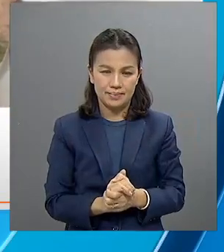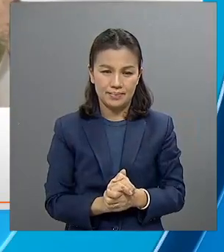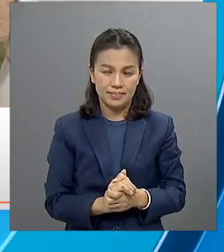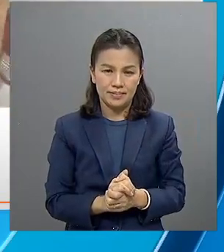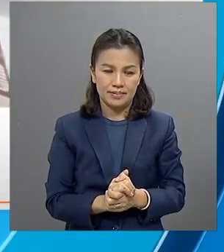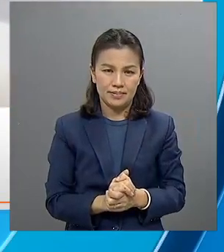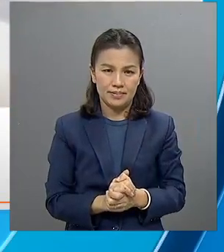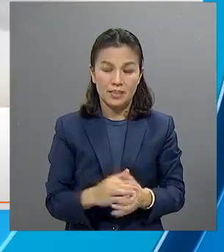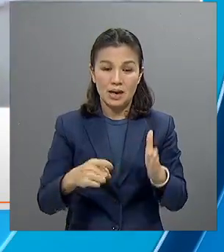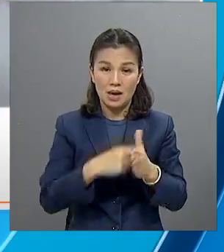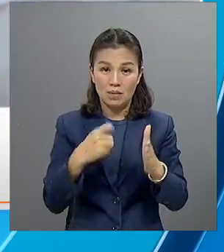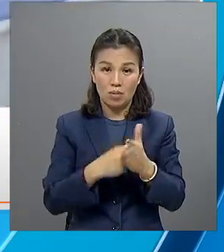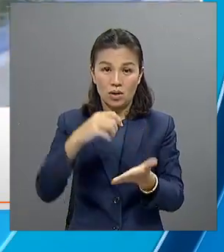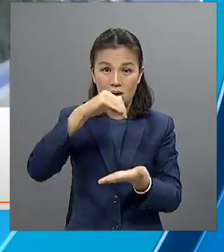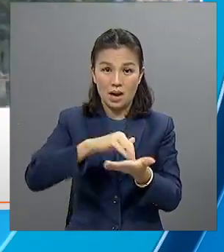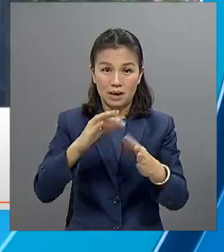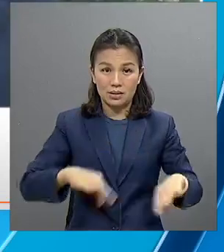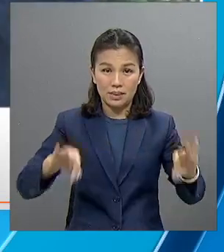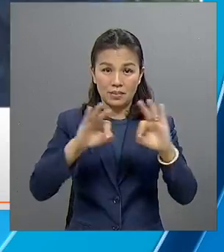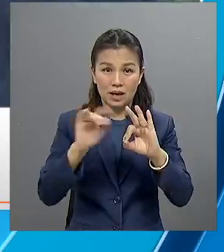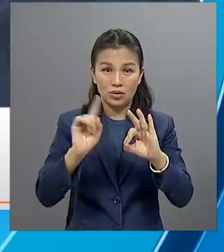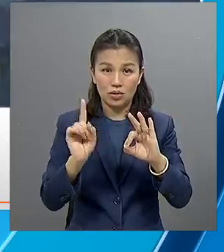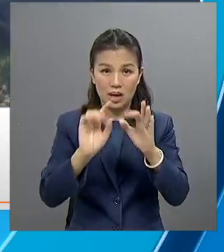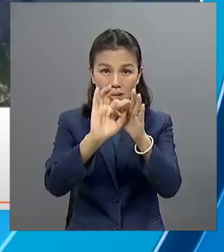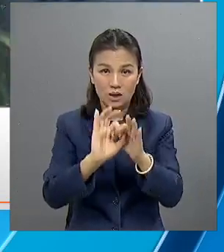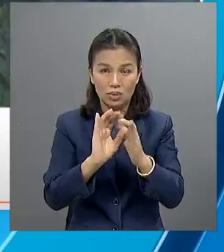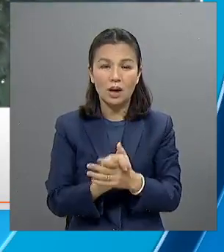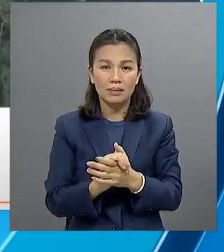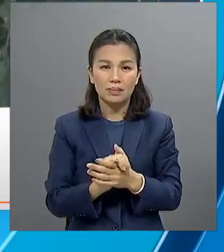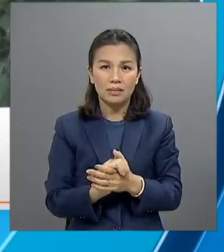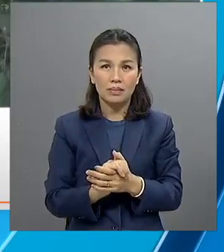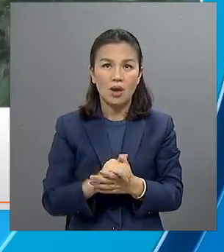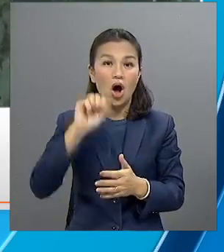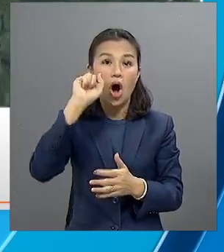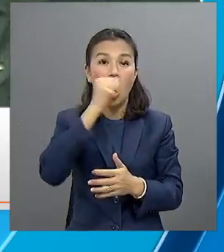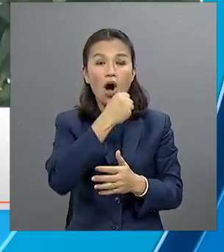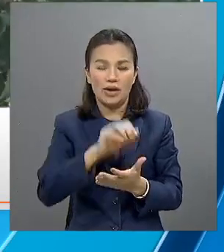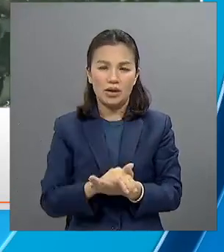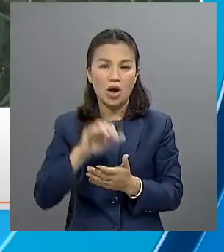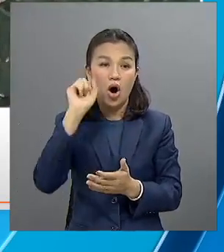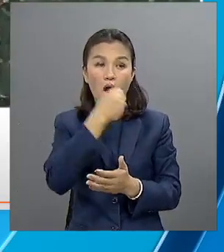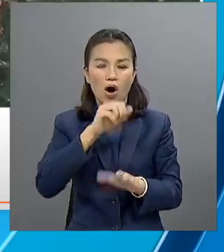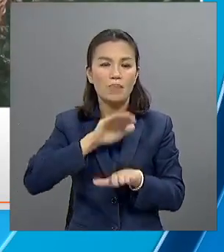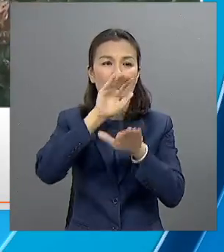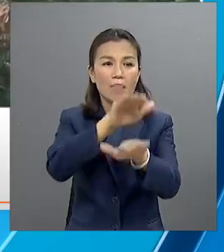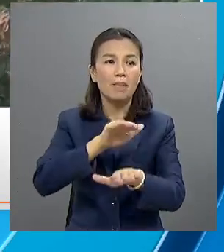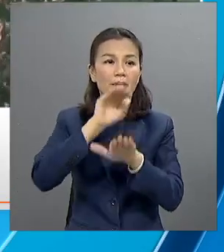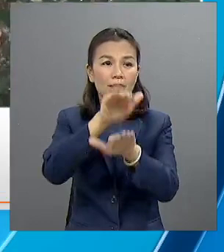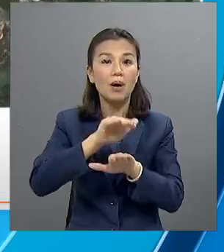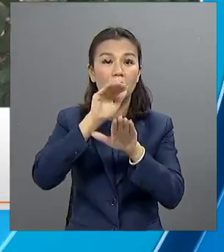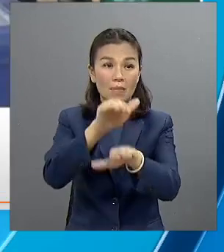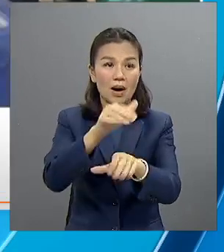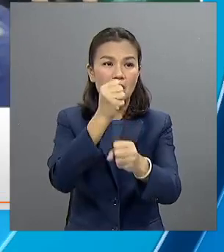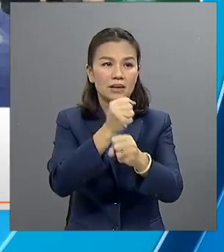ตุหลักๆมันก็เกิดจากเรื่องของการเปิดช่วงรับอ้อยเข้ามานะคร ับ ก็เรียกการหีบอ้อยครับผมก็เรียกการเปิดหีบอ้อ